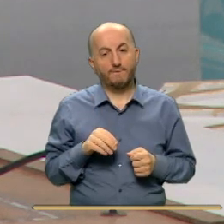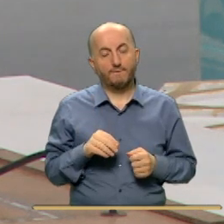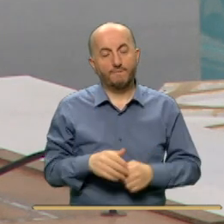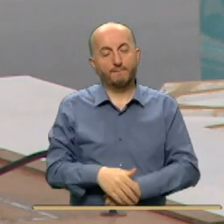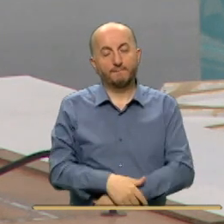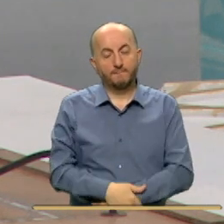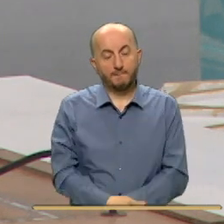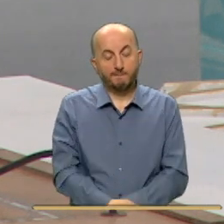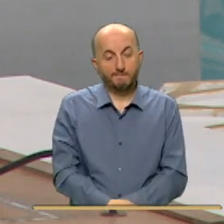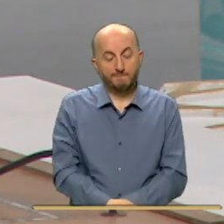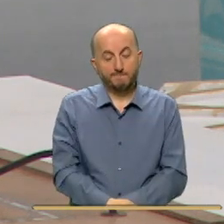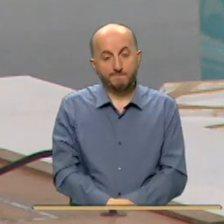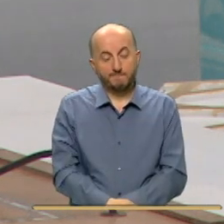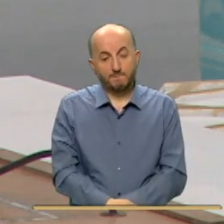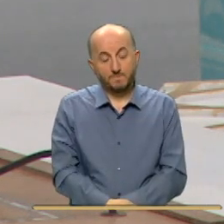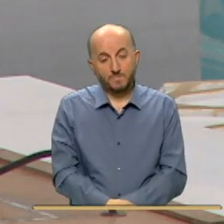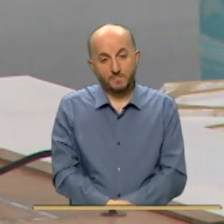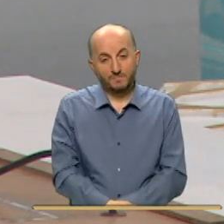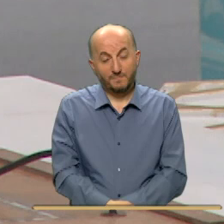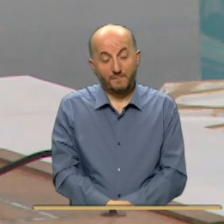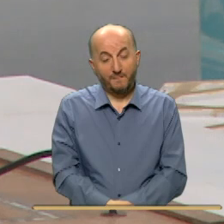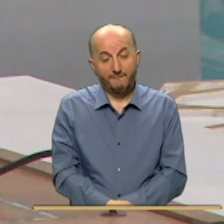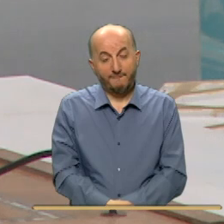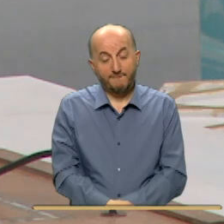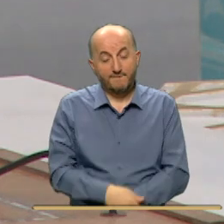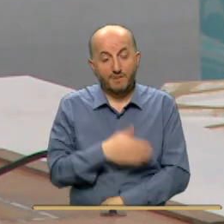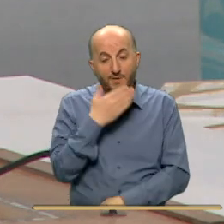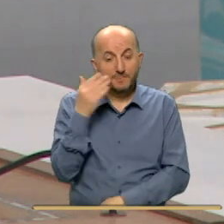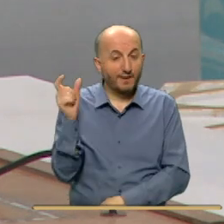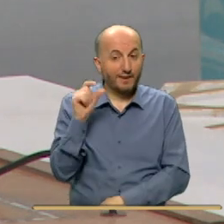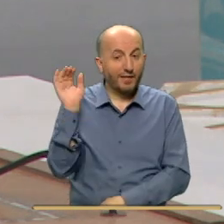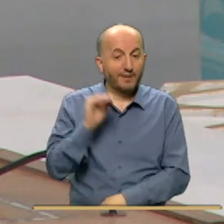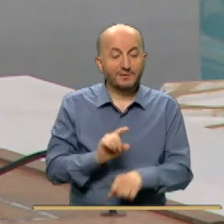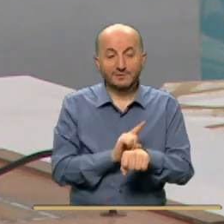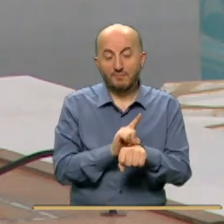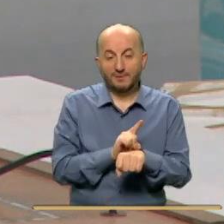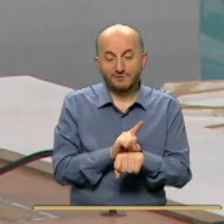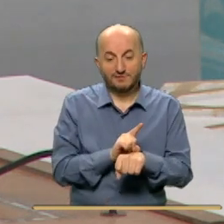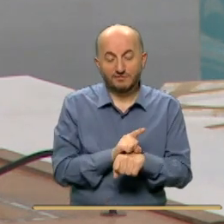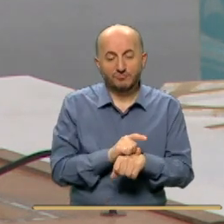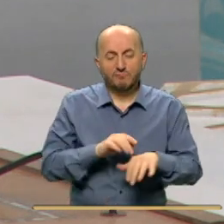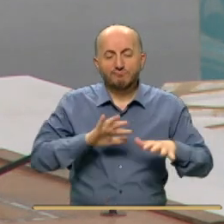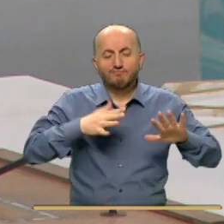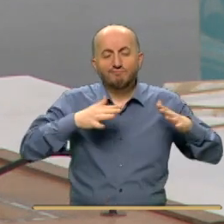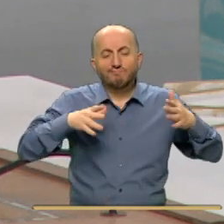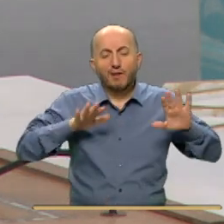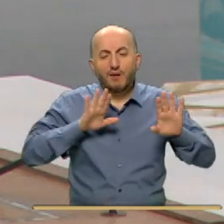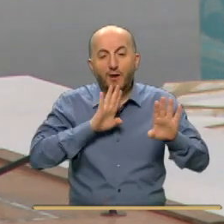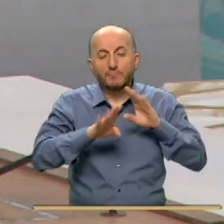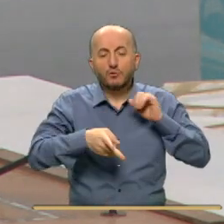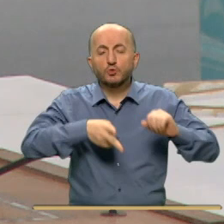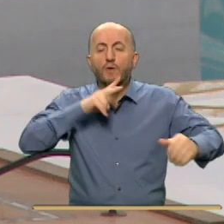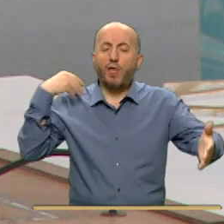اِذَا جَاءَ رَمَضَانُ فُتِّحَتْ اَبْوَابُ الْجَنَّةِ Ramazan geldiği zaman cennet kapıları sonuna